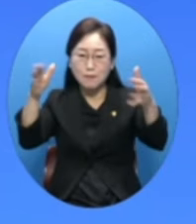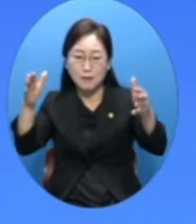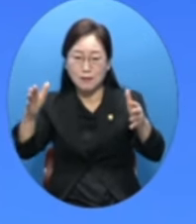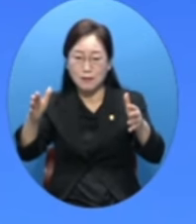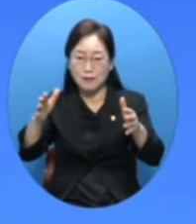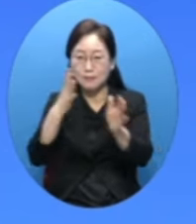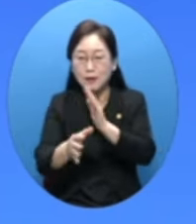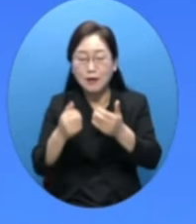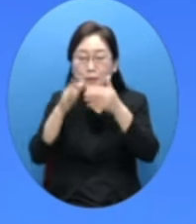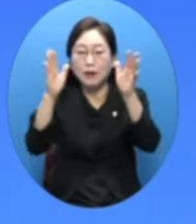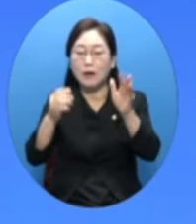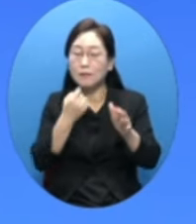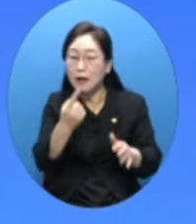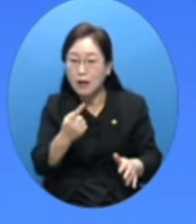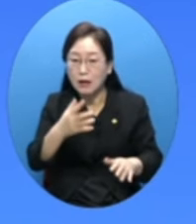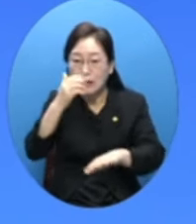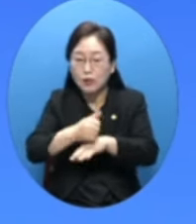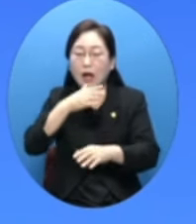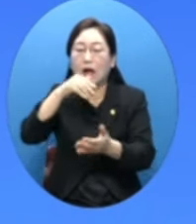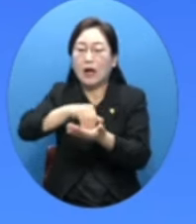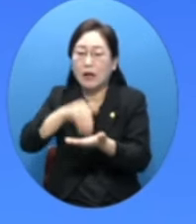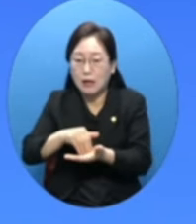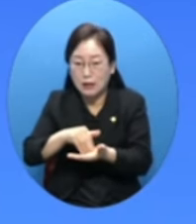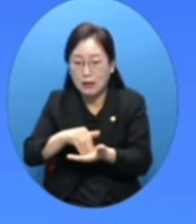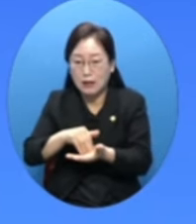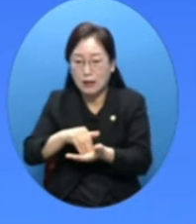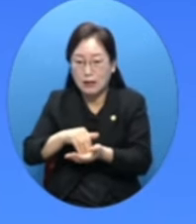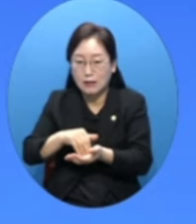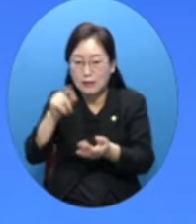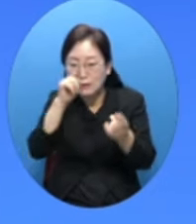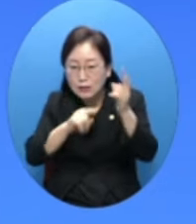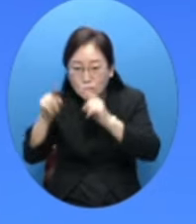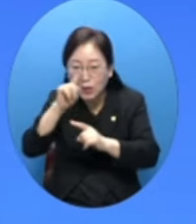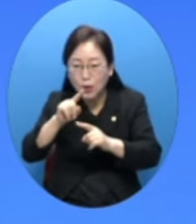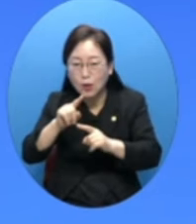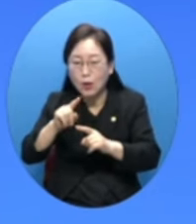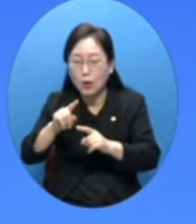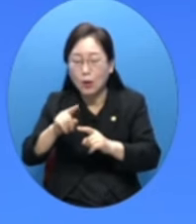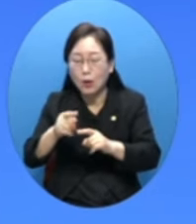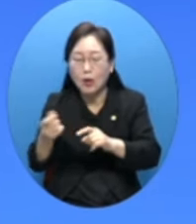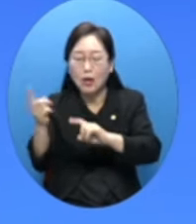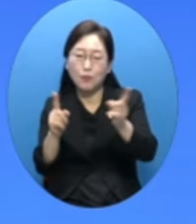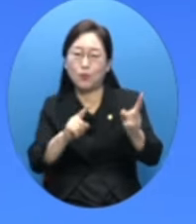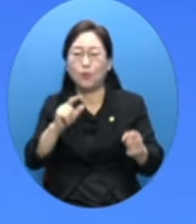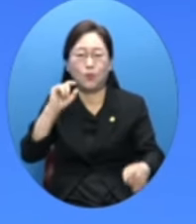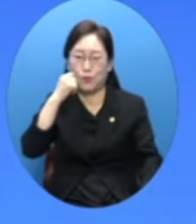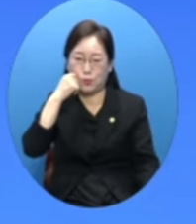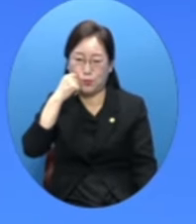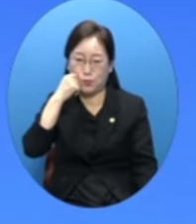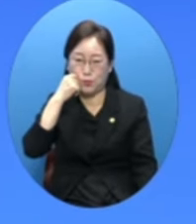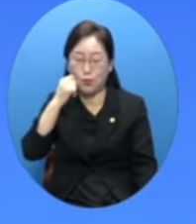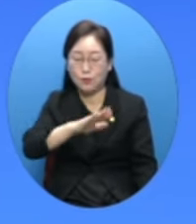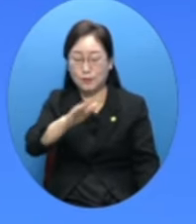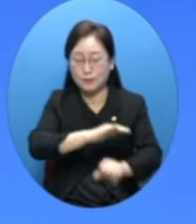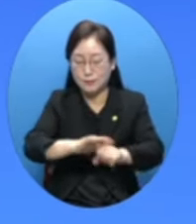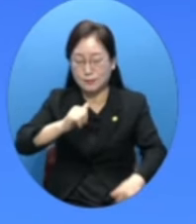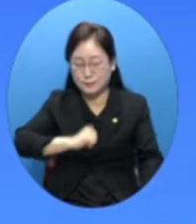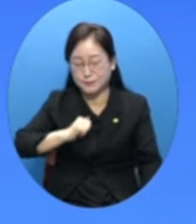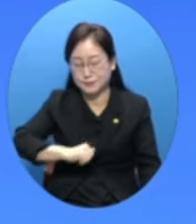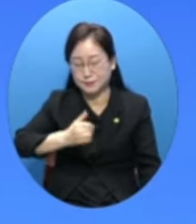후회해도 받은 상대편에 준 상처는 치료하기가 힘든 것입니다. 그러므로 우리가 잘 참고 견뎌야